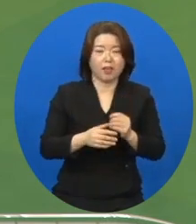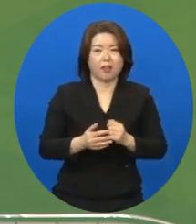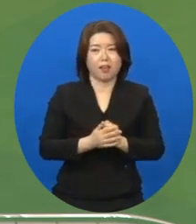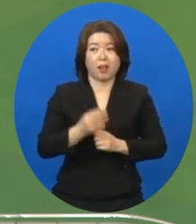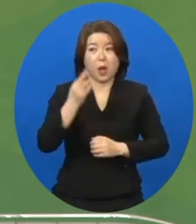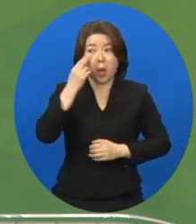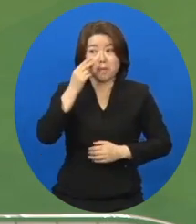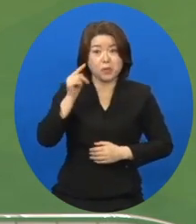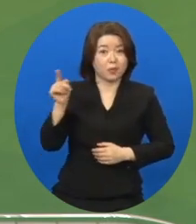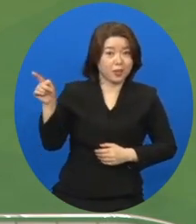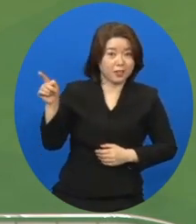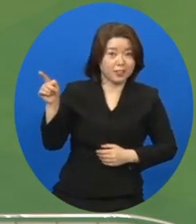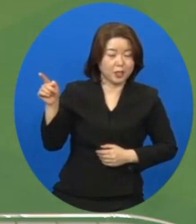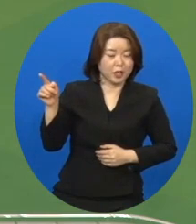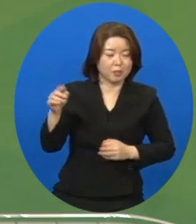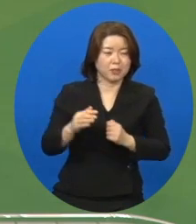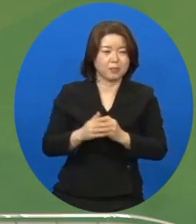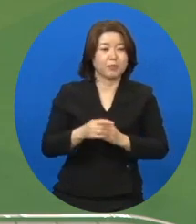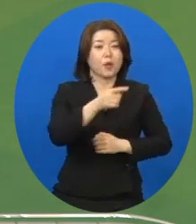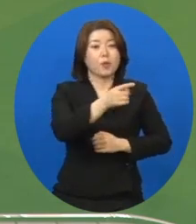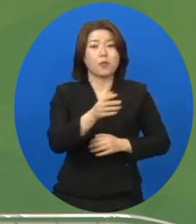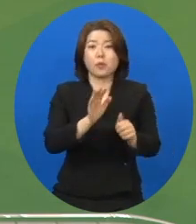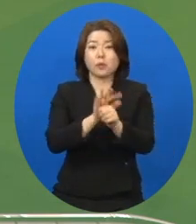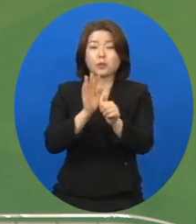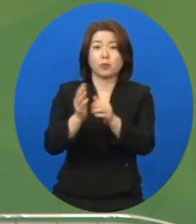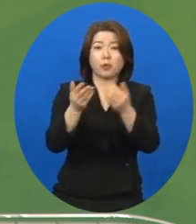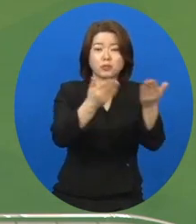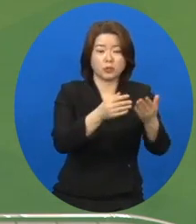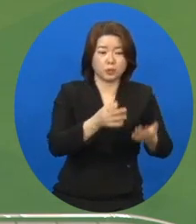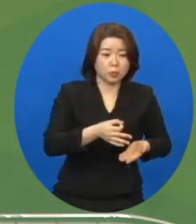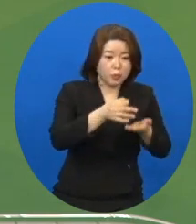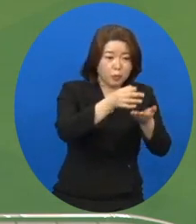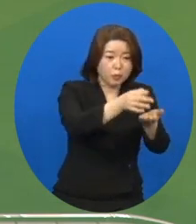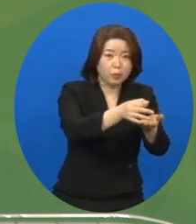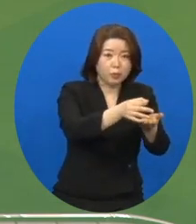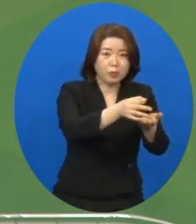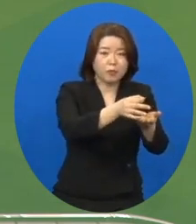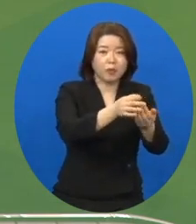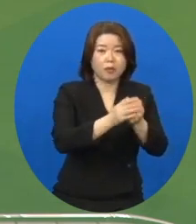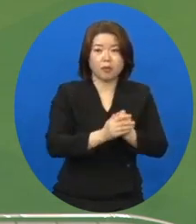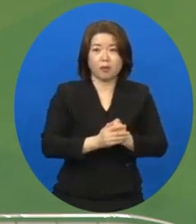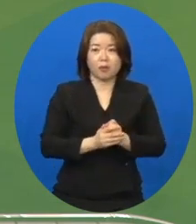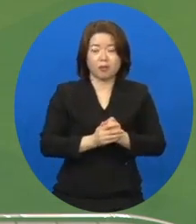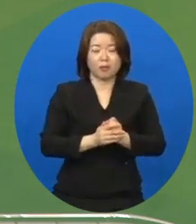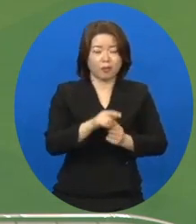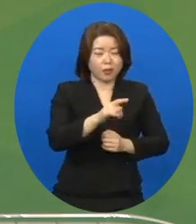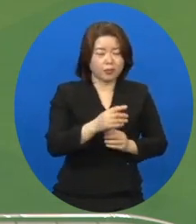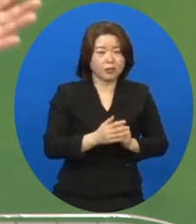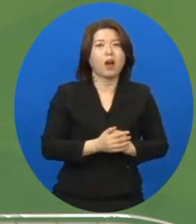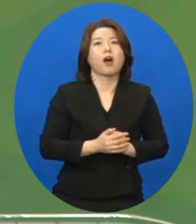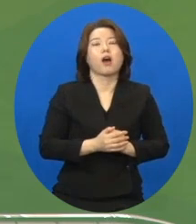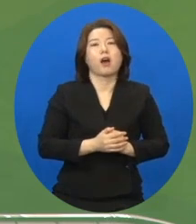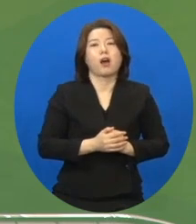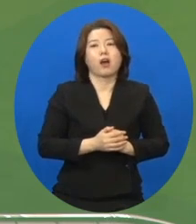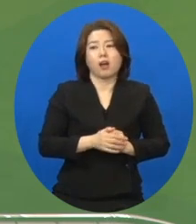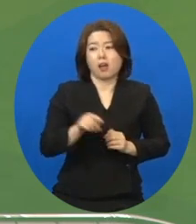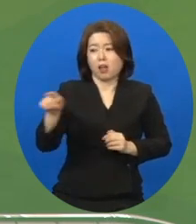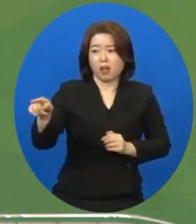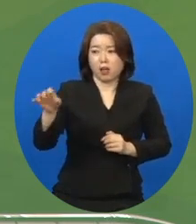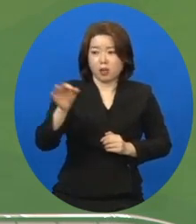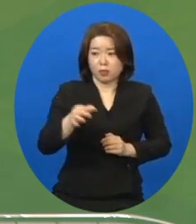미국에 있는 분이 당신을 도우라고 돈을 보냈다고 왔는데 꼭 도왔던 그 돈이에요.